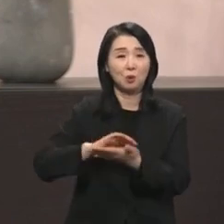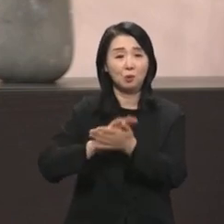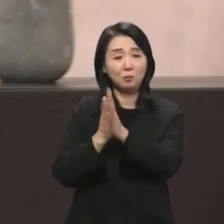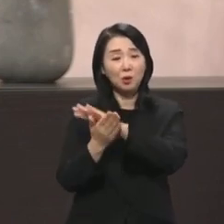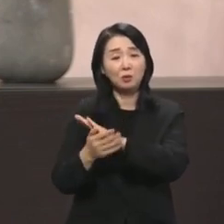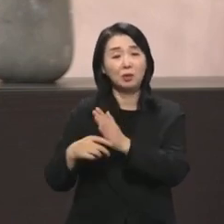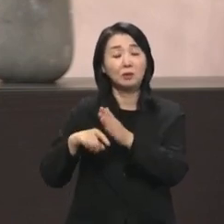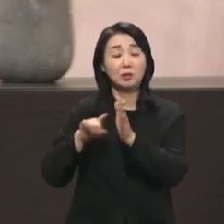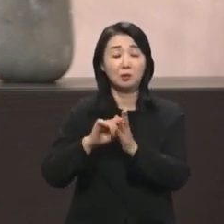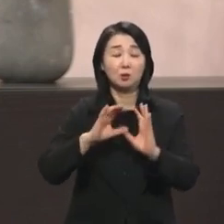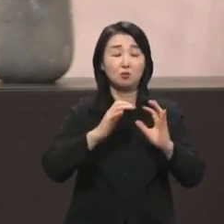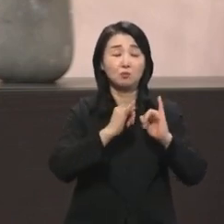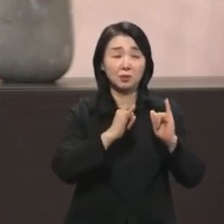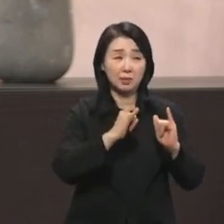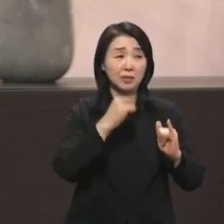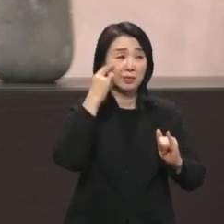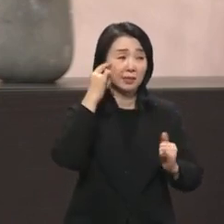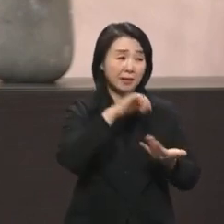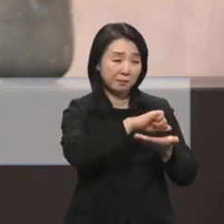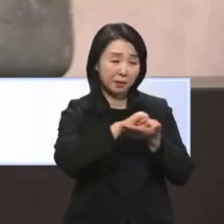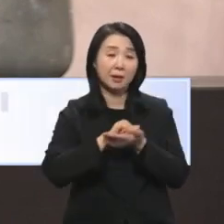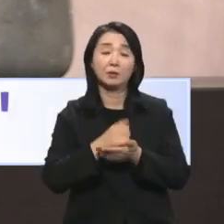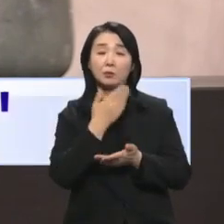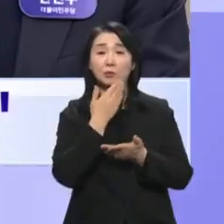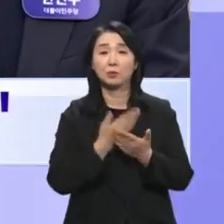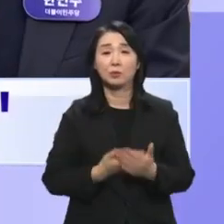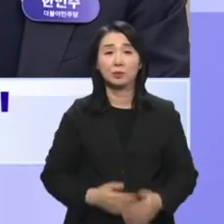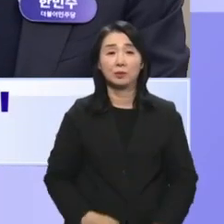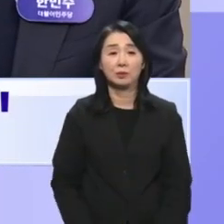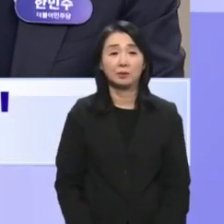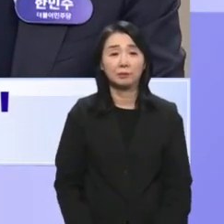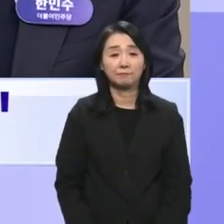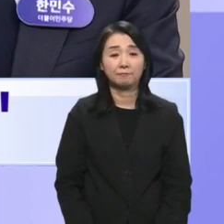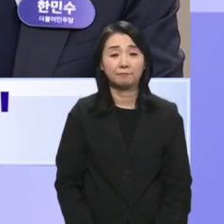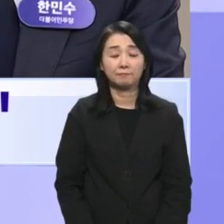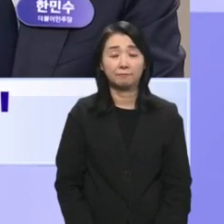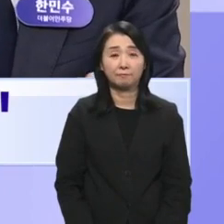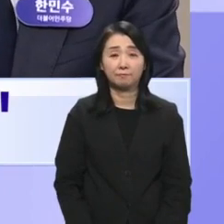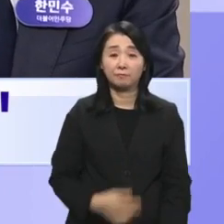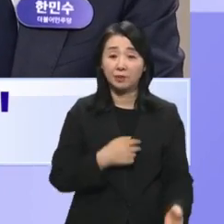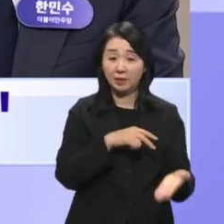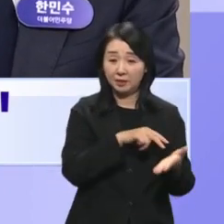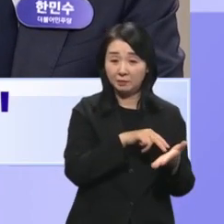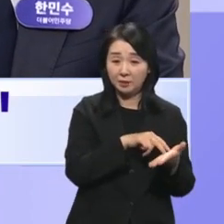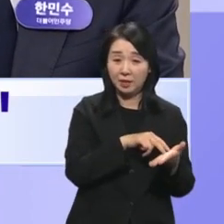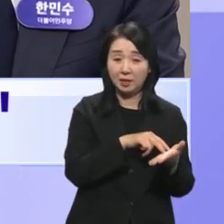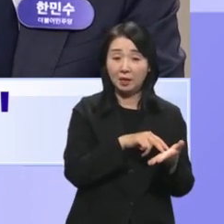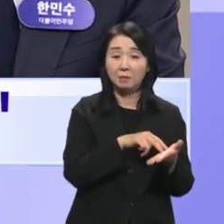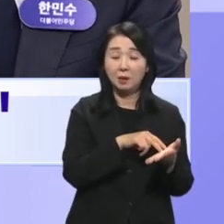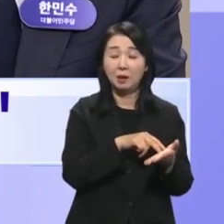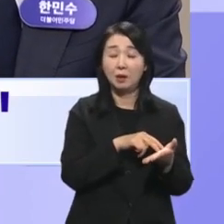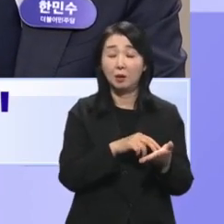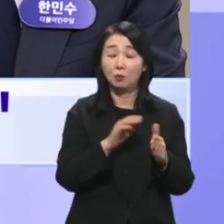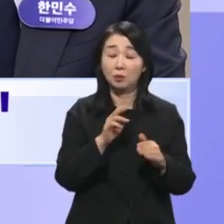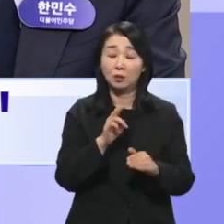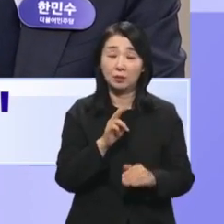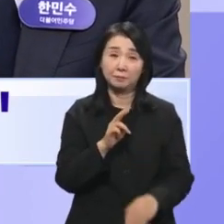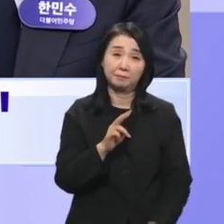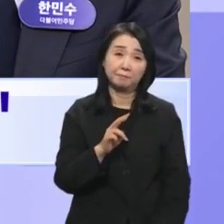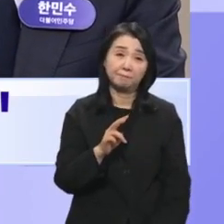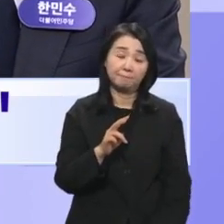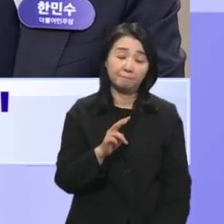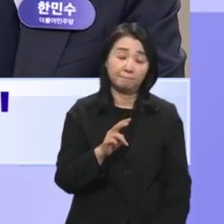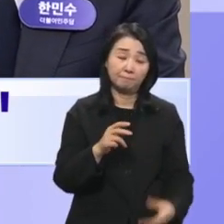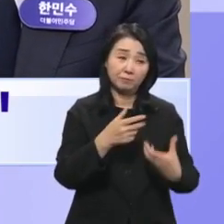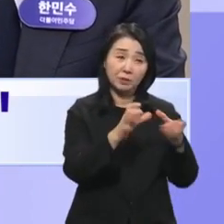국민적 눈높이를 갖춰가는 게 중요하다 말씀을 드리겠습니다. 근데 저는 그 여야 모두 우리 1, 2당을 하고 있는데 한